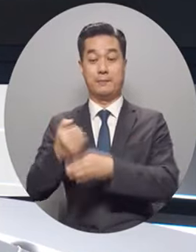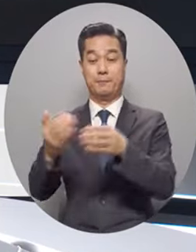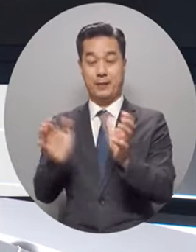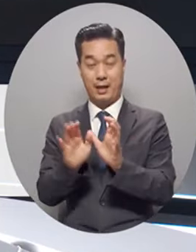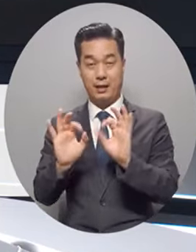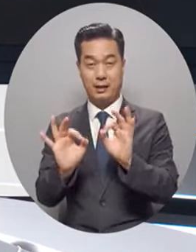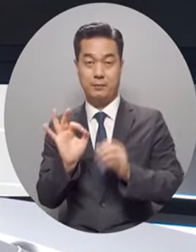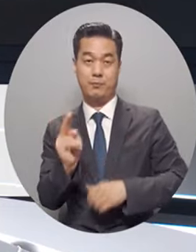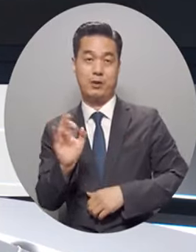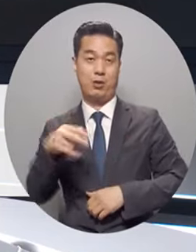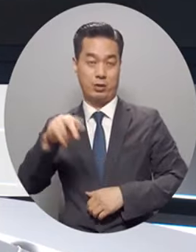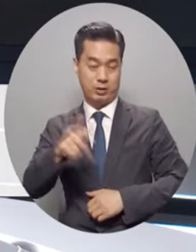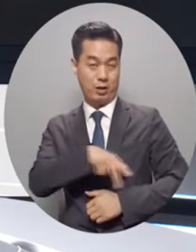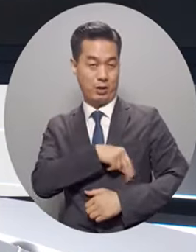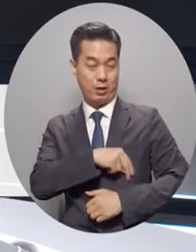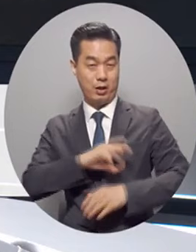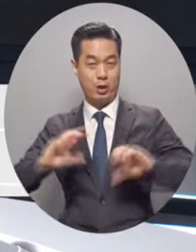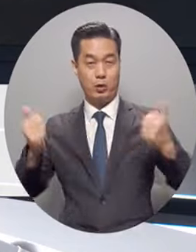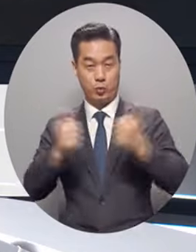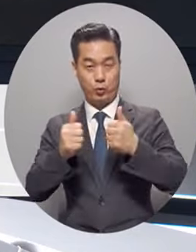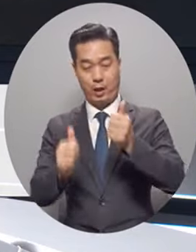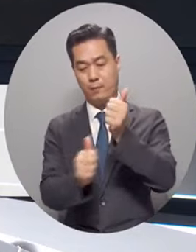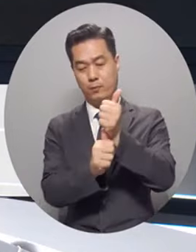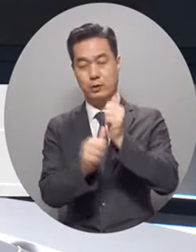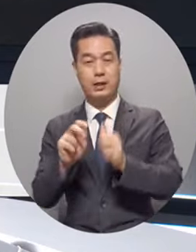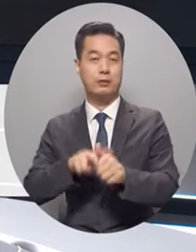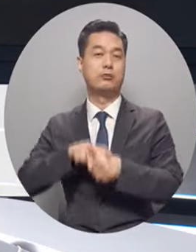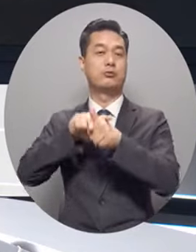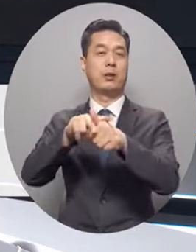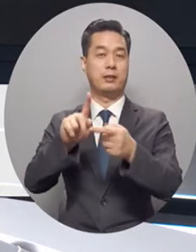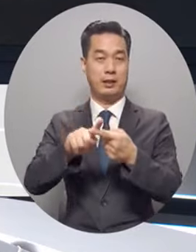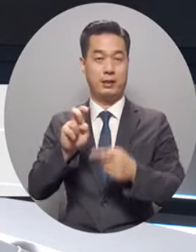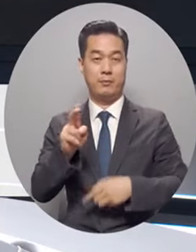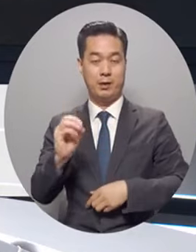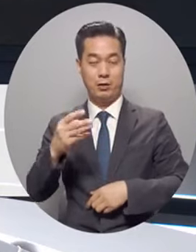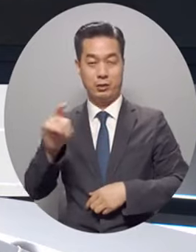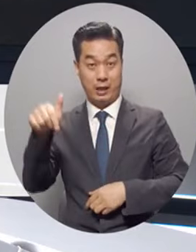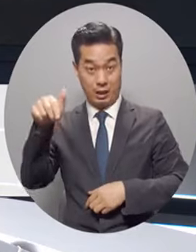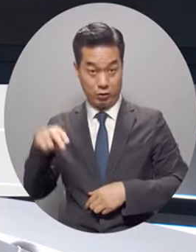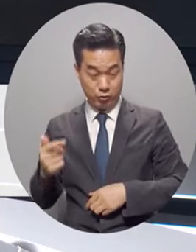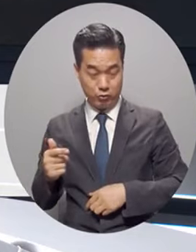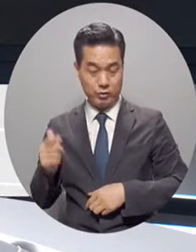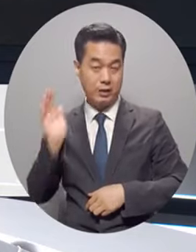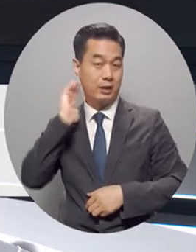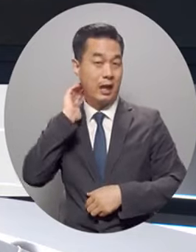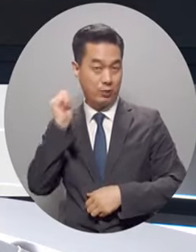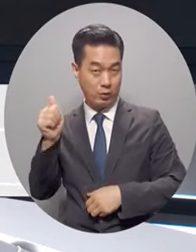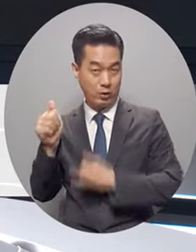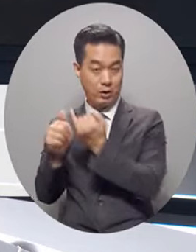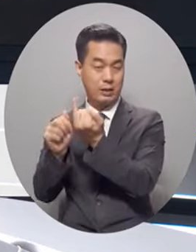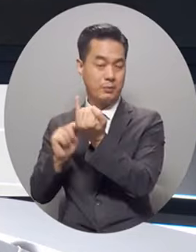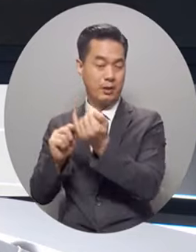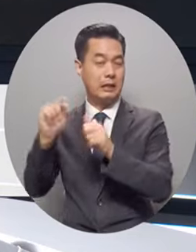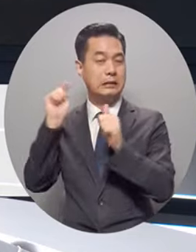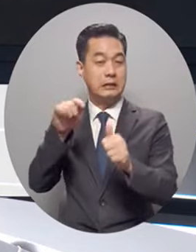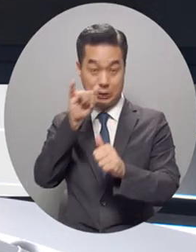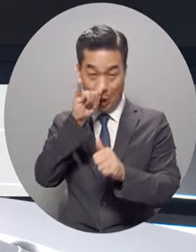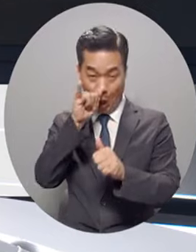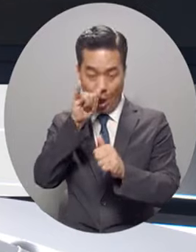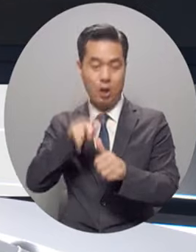의원의 국회 부의장 출마에 대해 명태균 씨가 대통령과 김 여사의 지시가 있어야 출마할 수 있다는